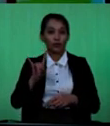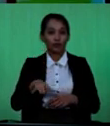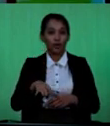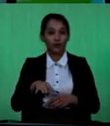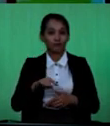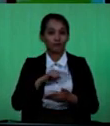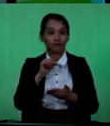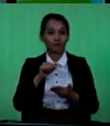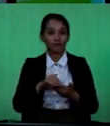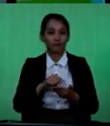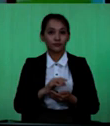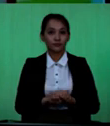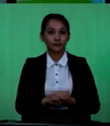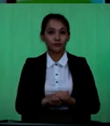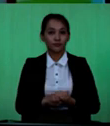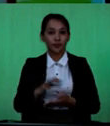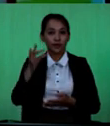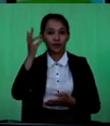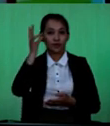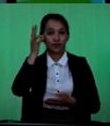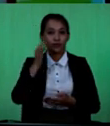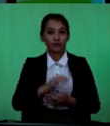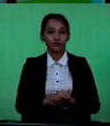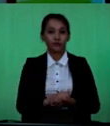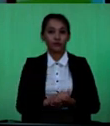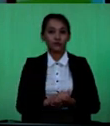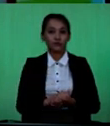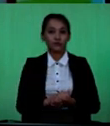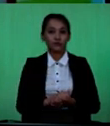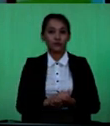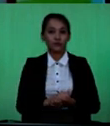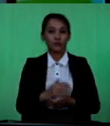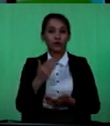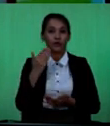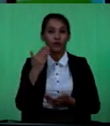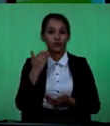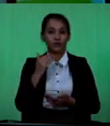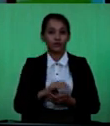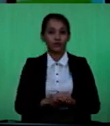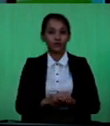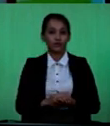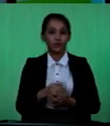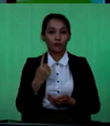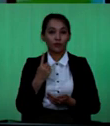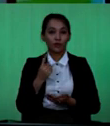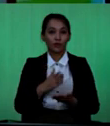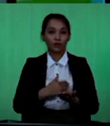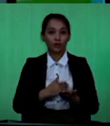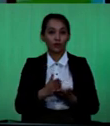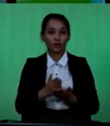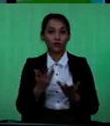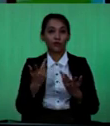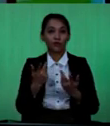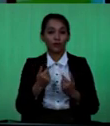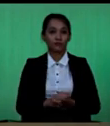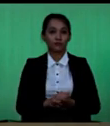noma'lum. Bir eslang. Bu 10 son. Bir yo'l bilan